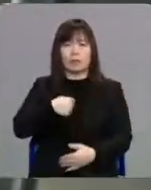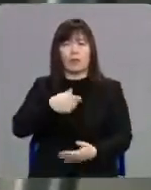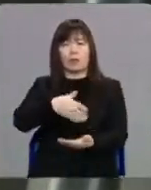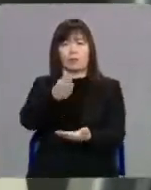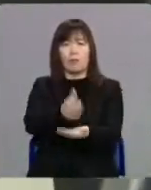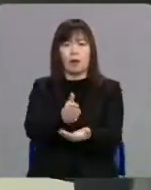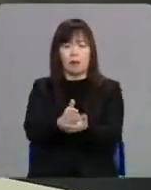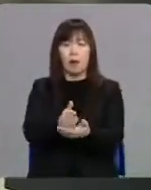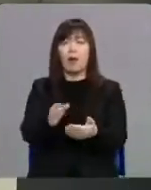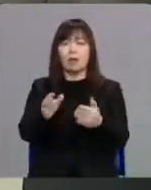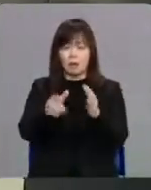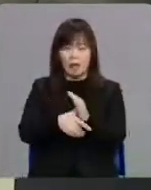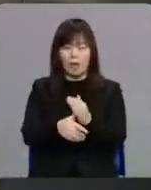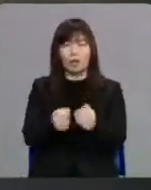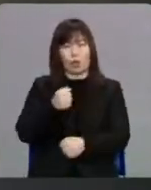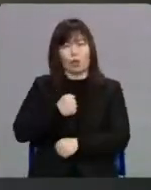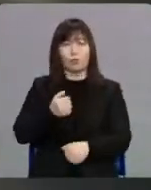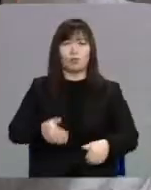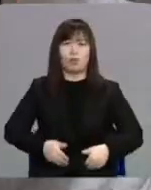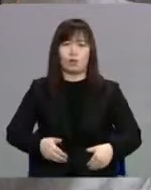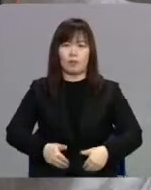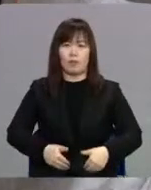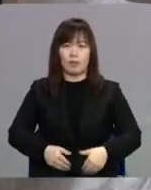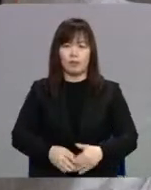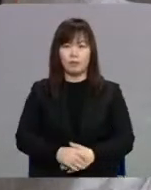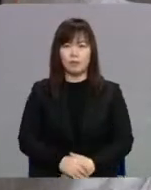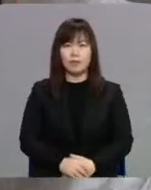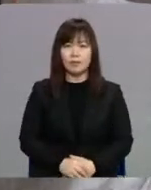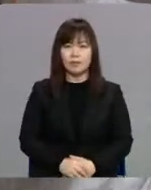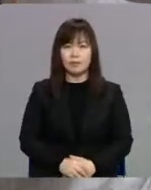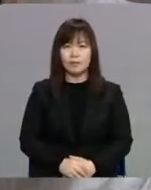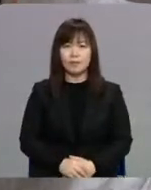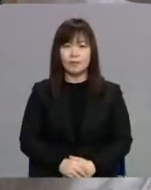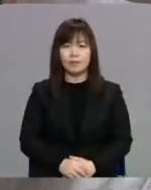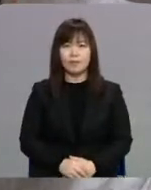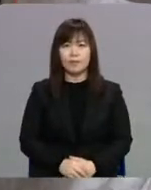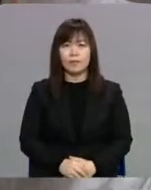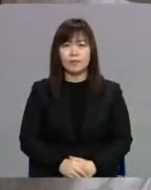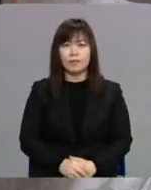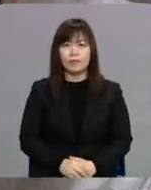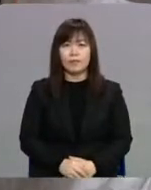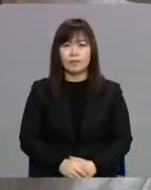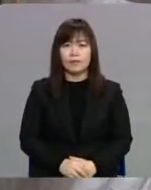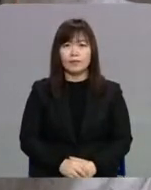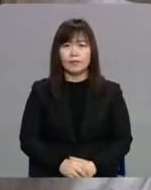대규모 감염을 막을 수 있다고 강조했습니다. KBS 뉴스 안승길입니다.